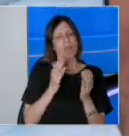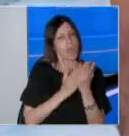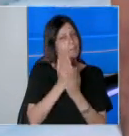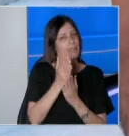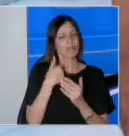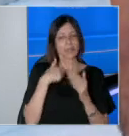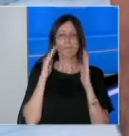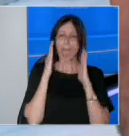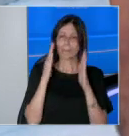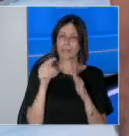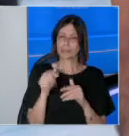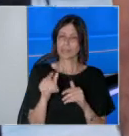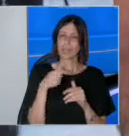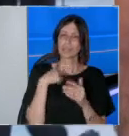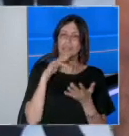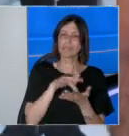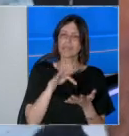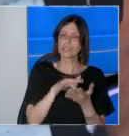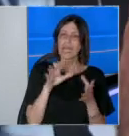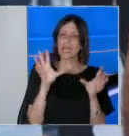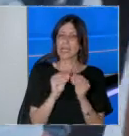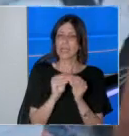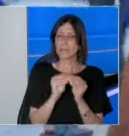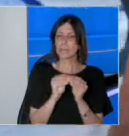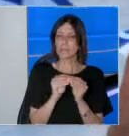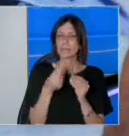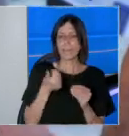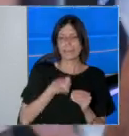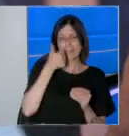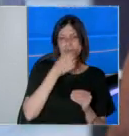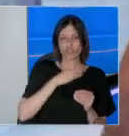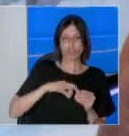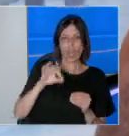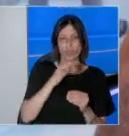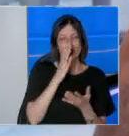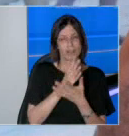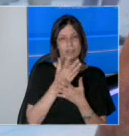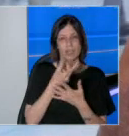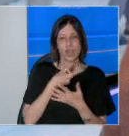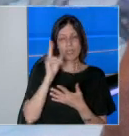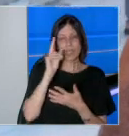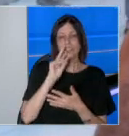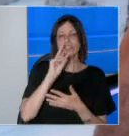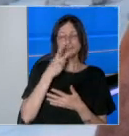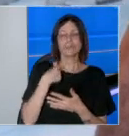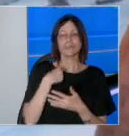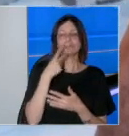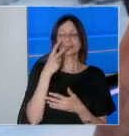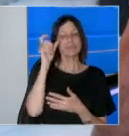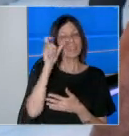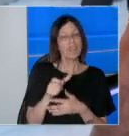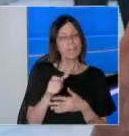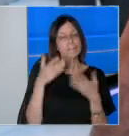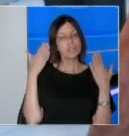בזה אני מאמין, אני נמצא עם המנהיג שלנו מעל שנתיים, ואני רואה אדם